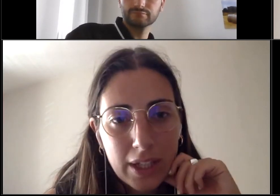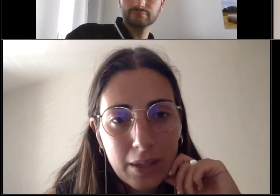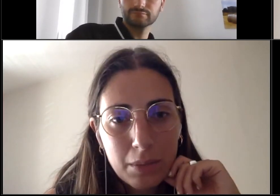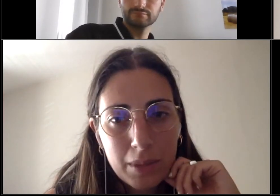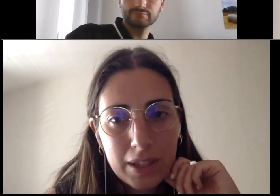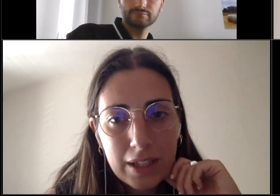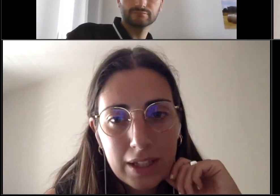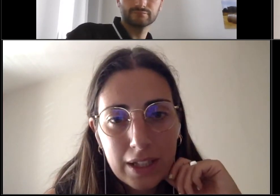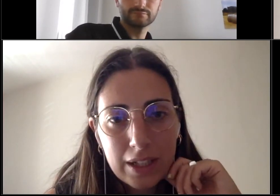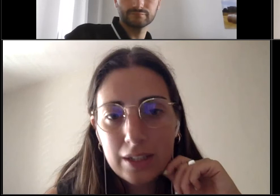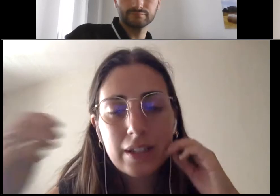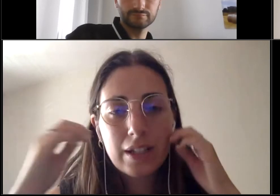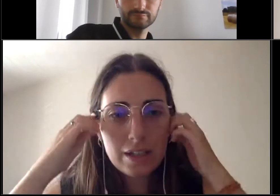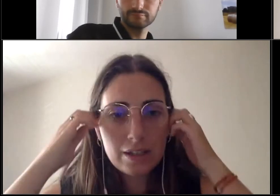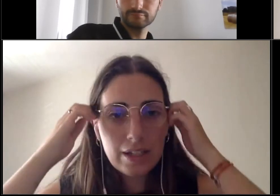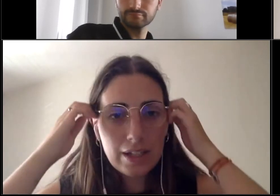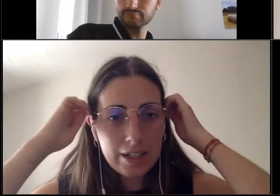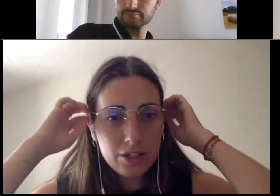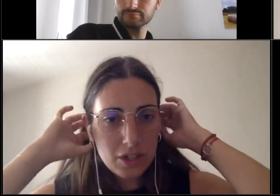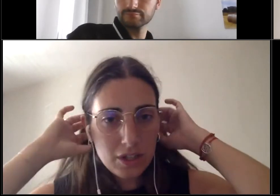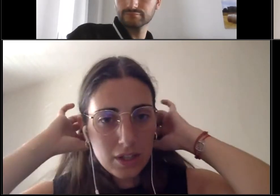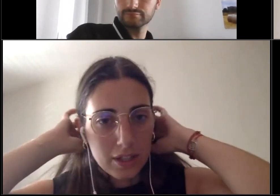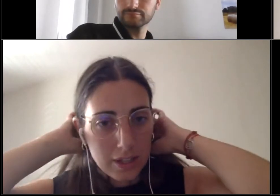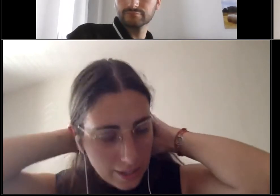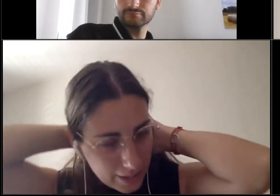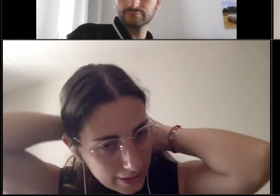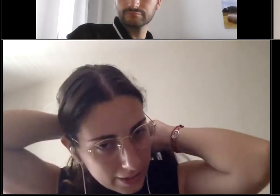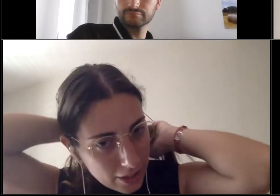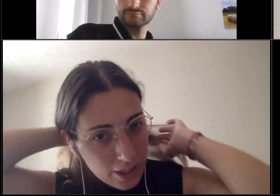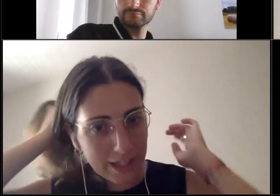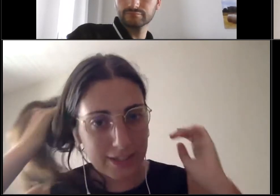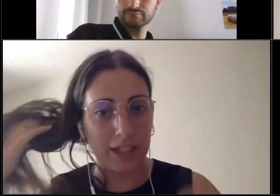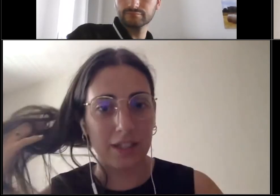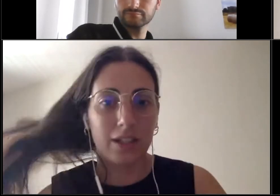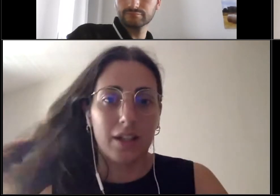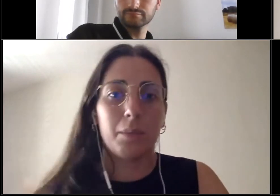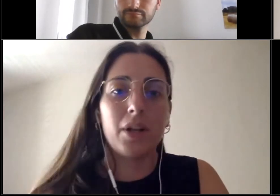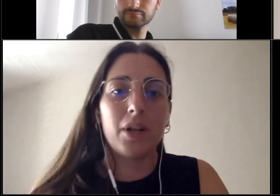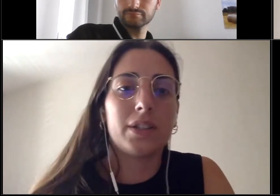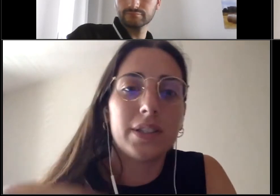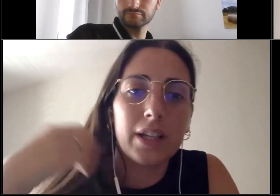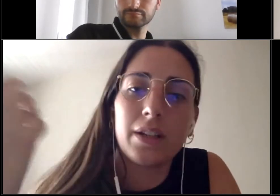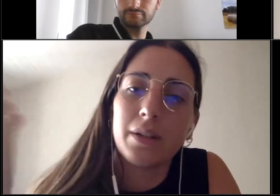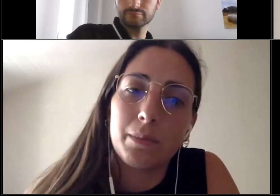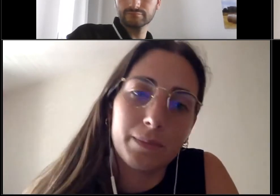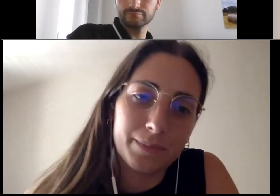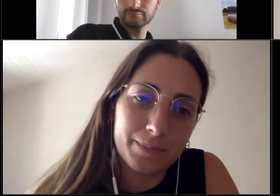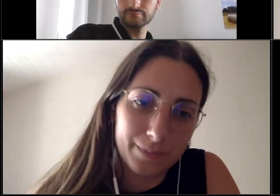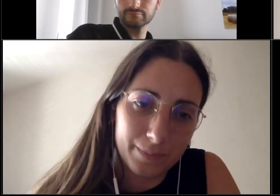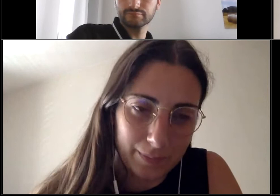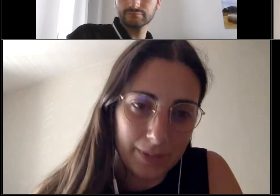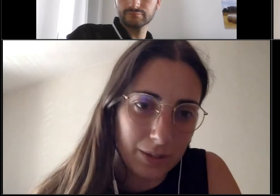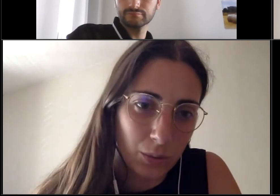recepito i cambiamenti della della della legge in linea teorica sì però se